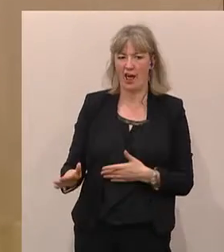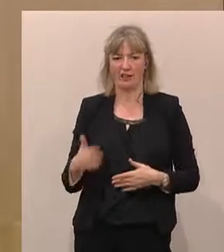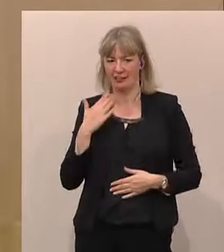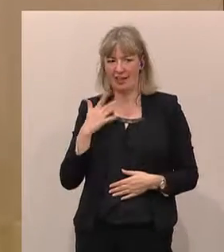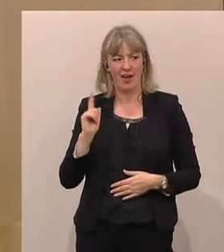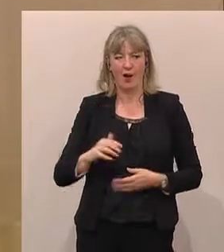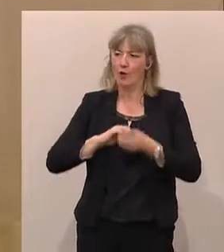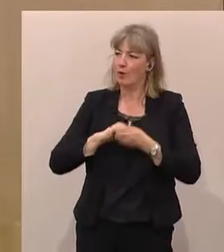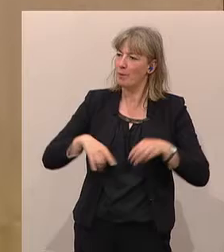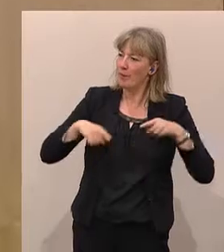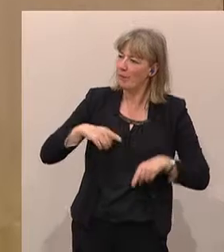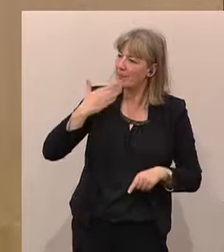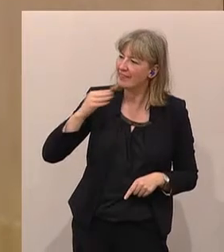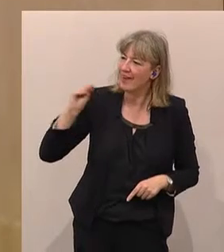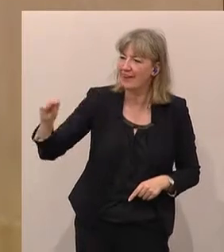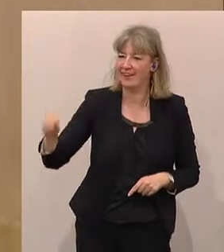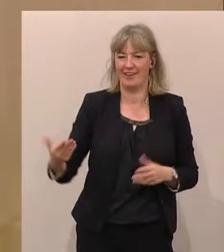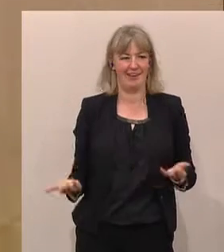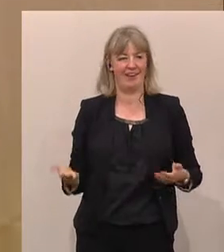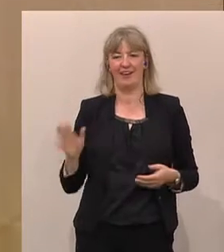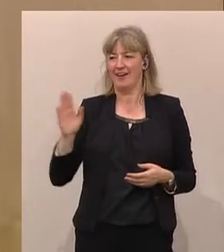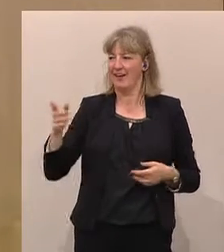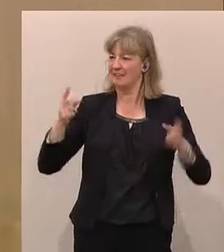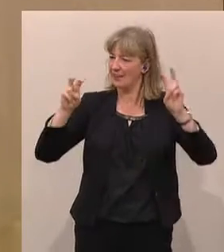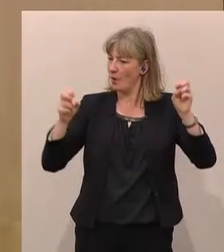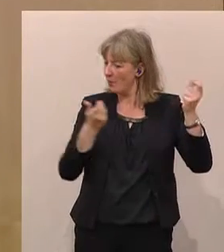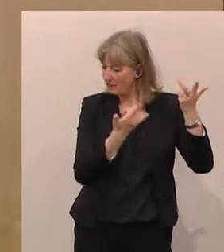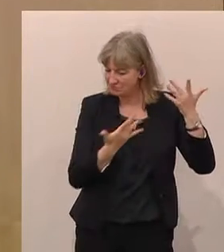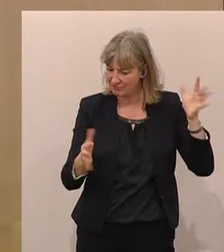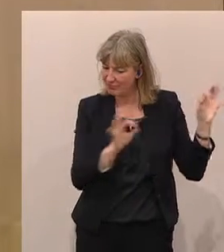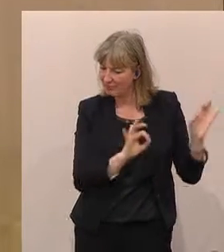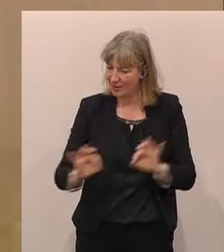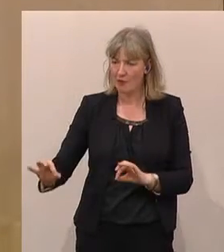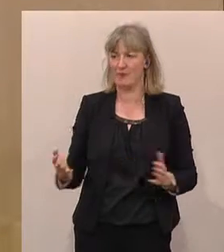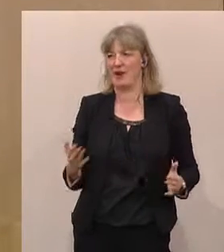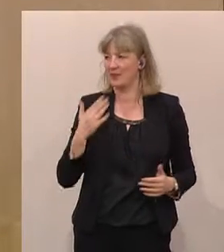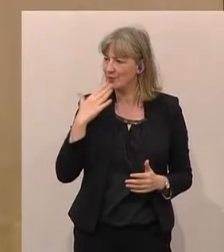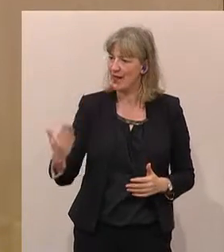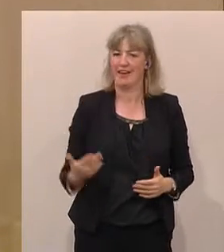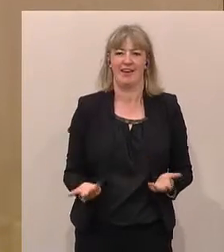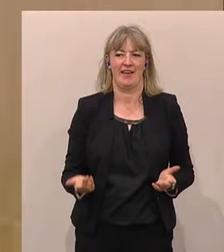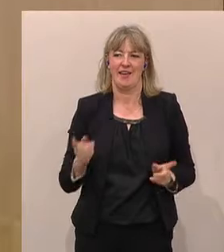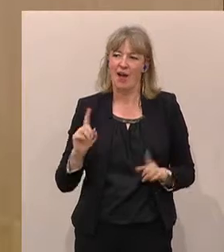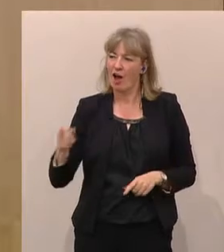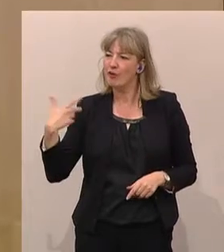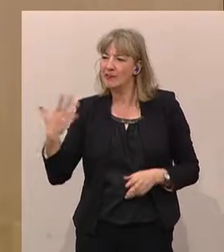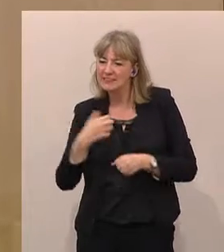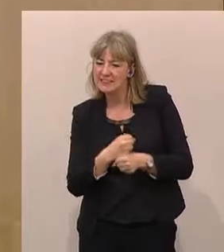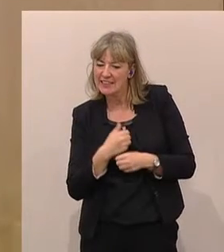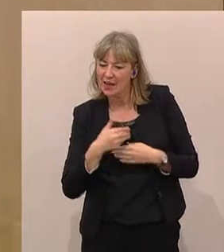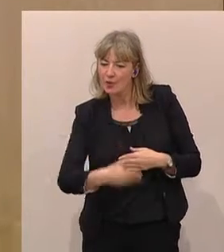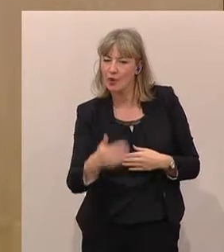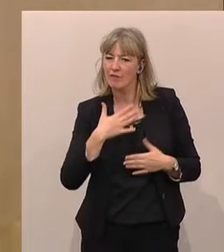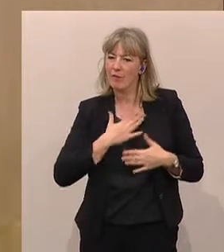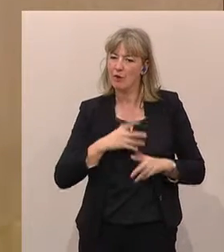unseren Klubobmann für seine Themenaufbereitung und für seine nachhaltige Sicherung und